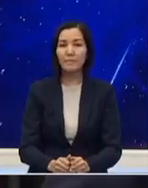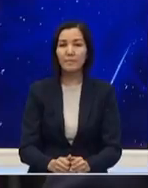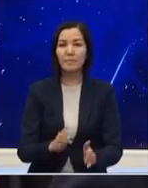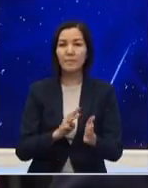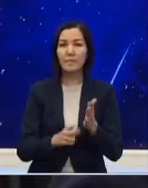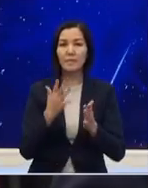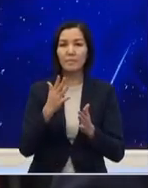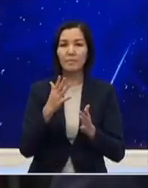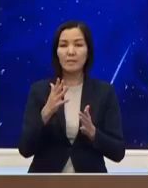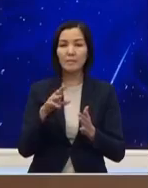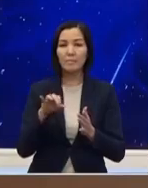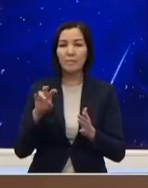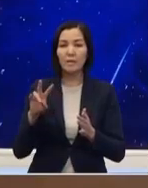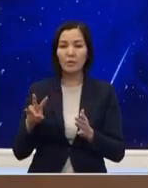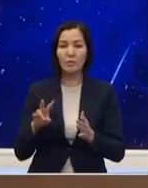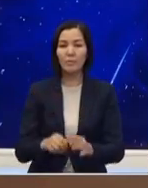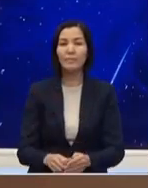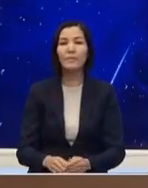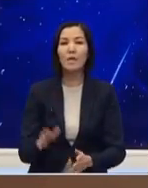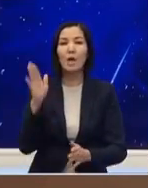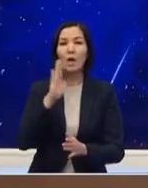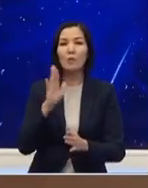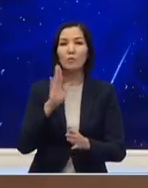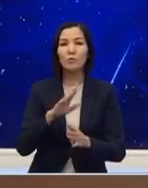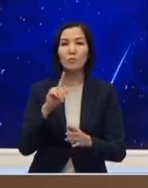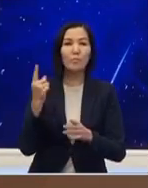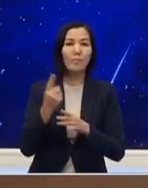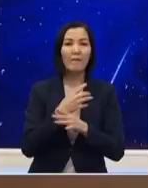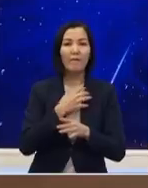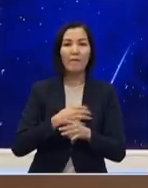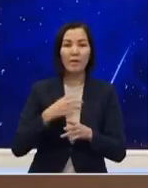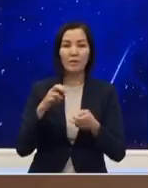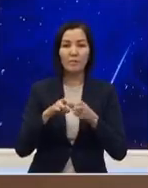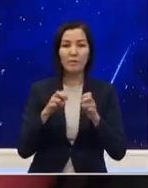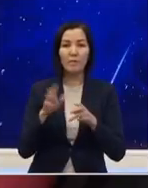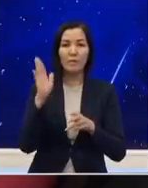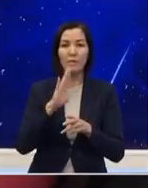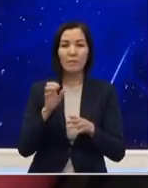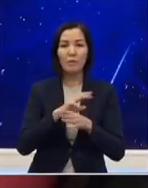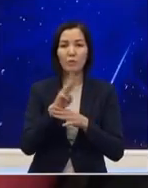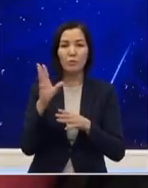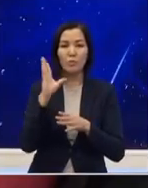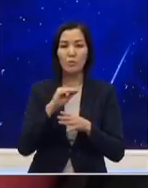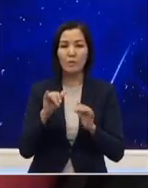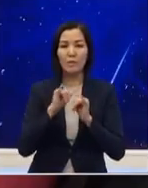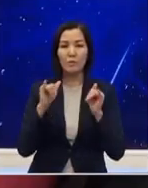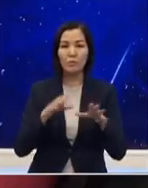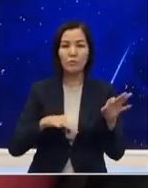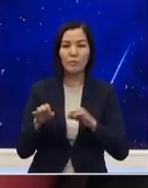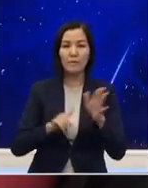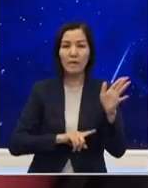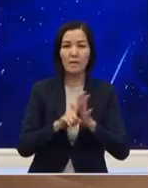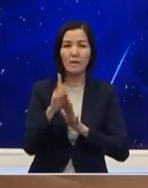85 миллион пайыздыға. Ал ауыз су Сарыөзекте нөмір бірінші проблема. Сапалы ауыз су қолжетімділігін арттыру жобасы қолға